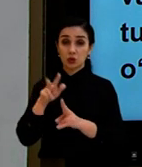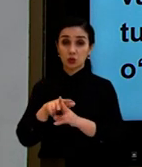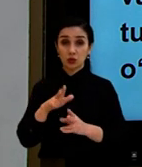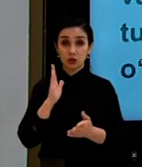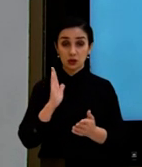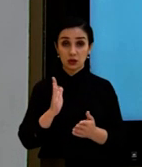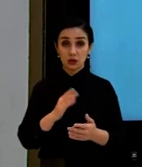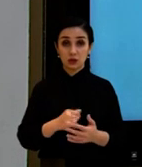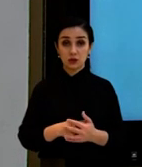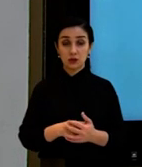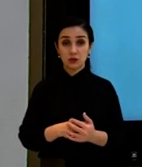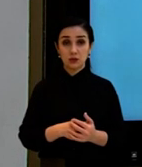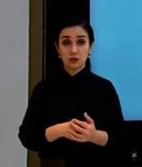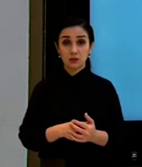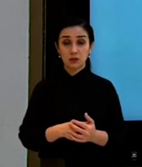yuklatilsin.